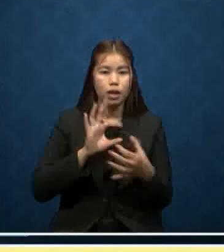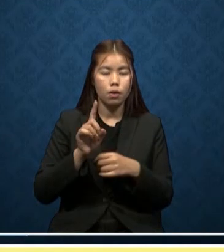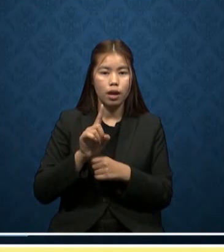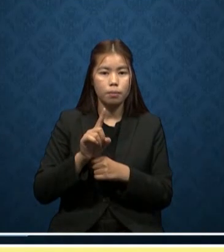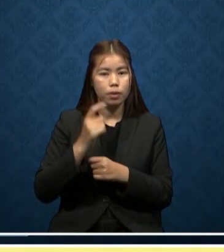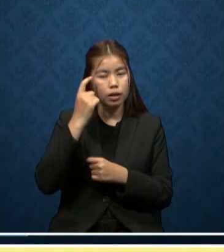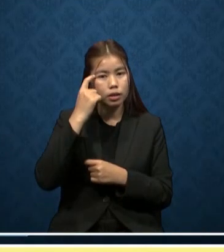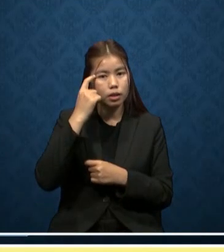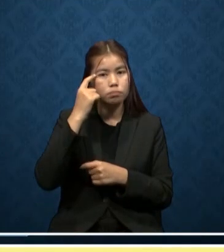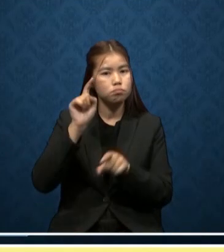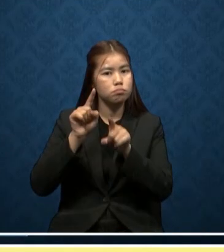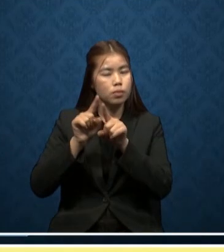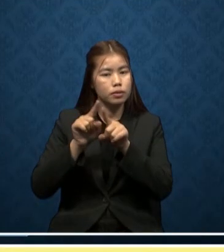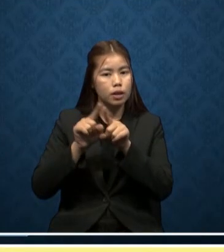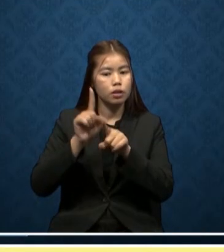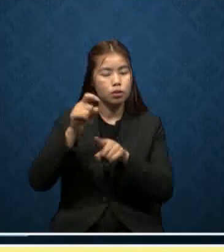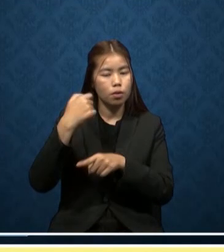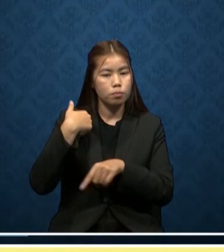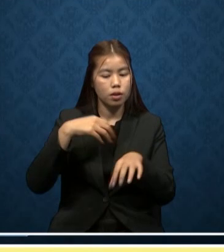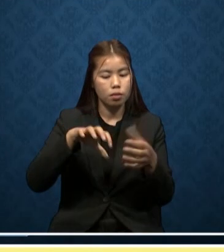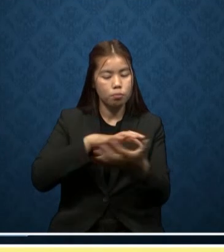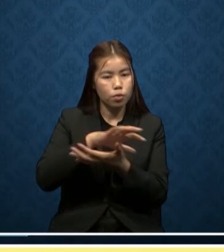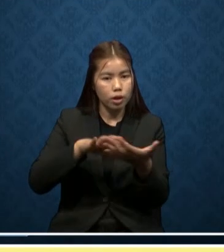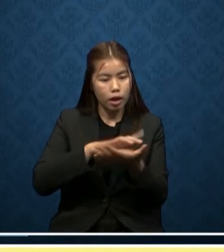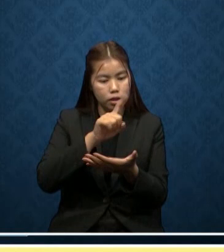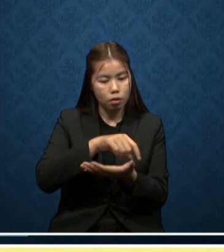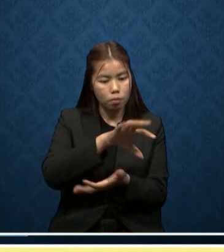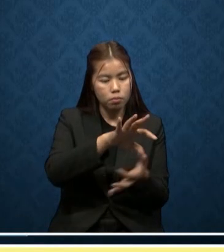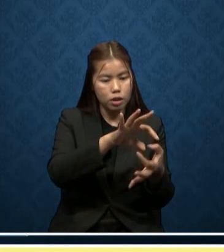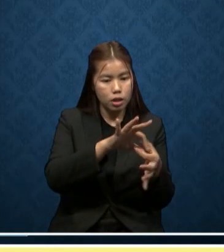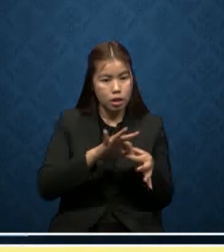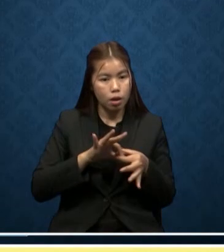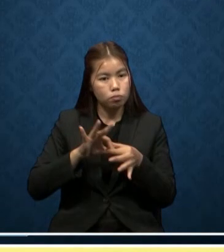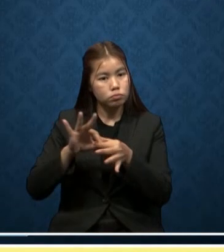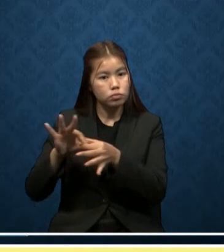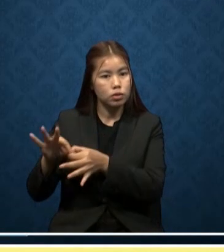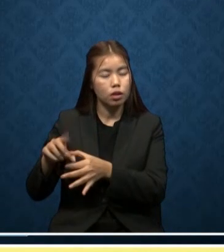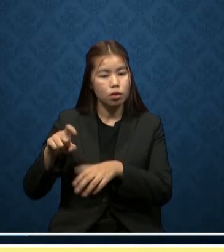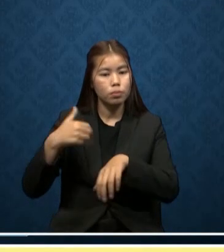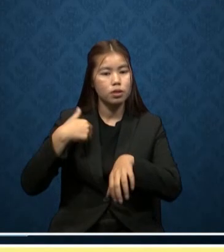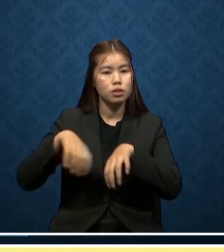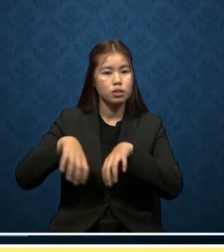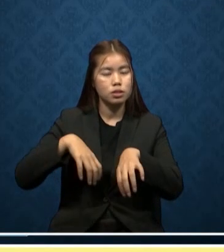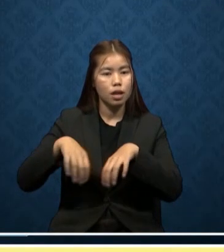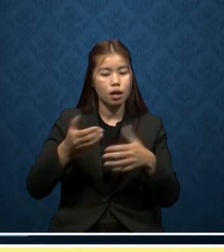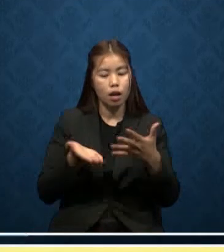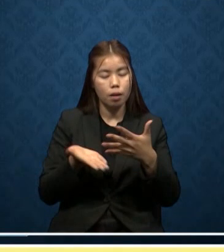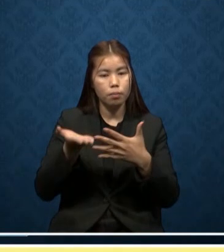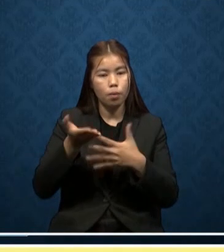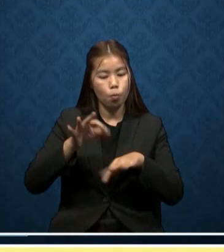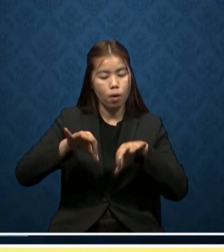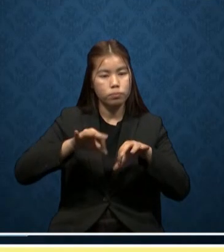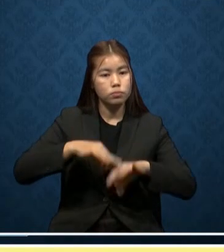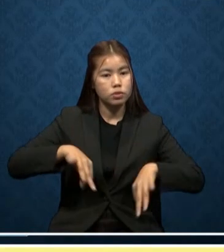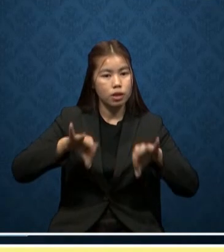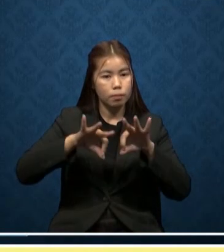ร่วมกันจะต้องมีการบูรณาการและเชื่อมโยงกันรวมทั้งจัดลำดับความสำคัญเร่งด่วนเพื่อ